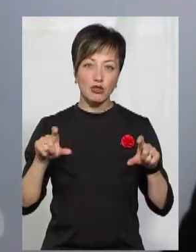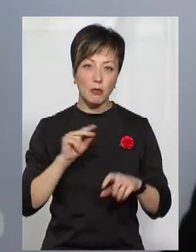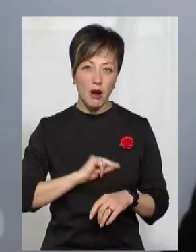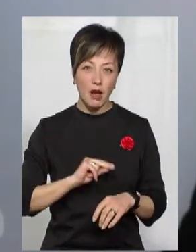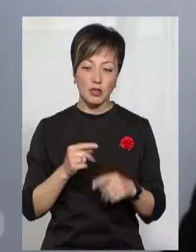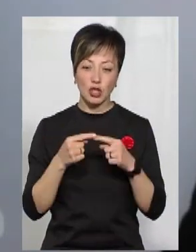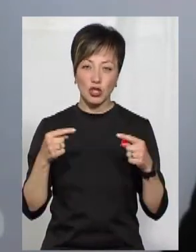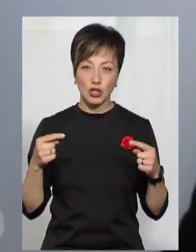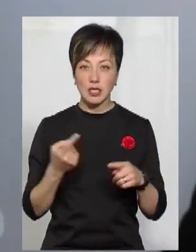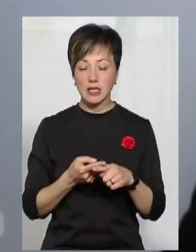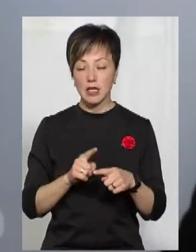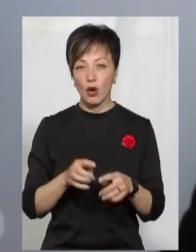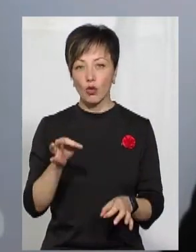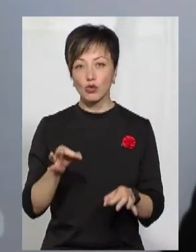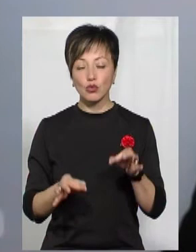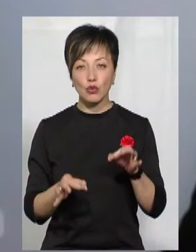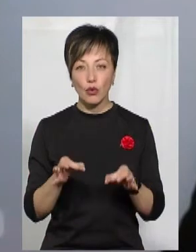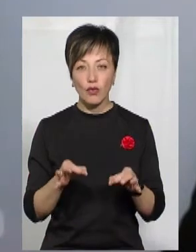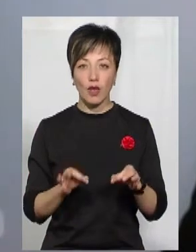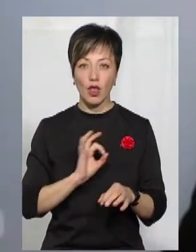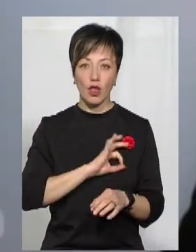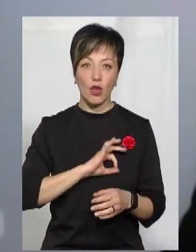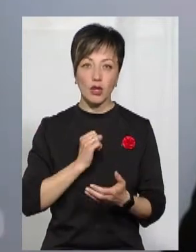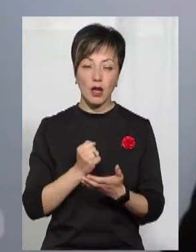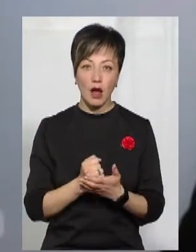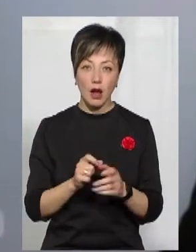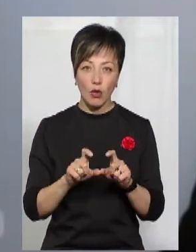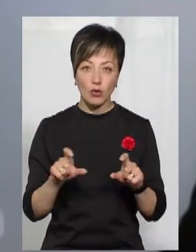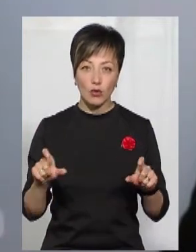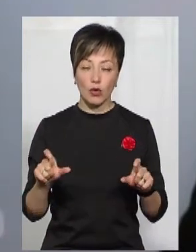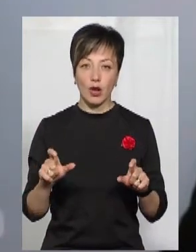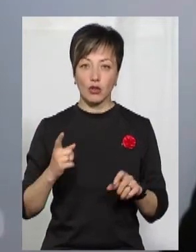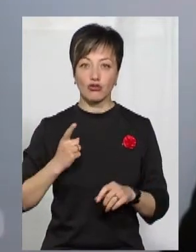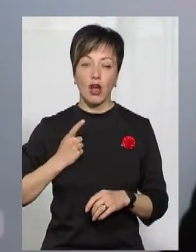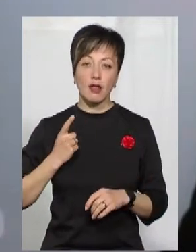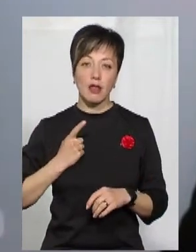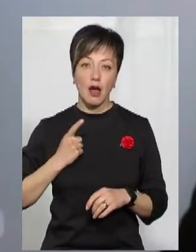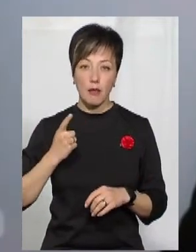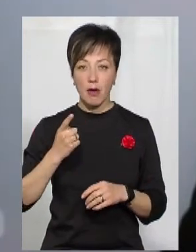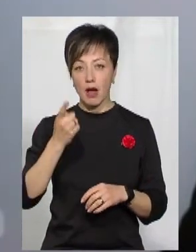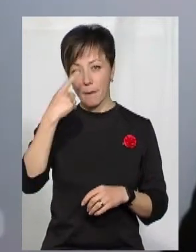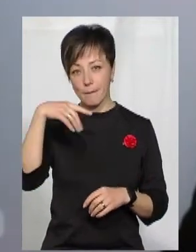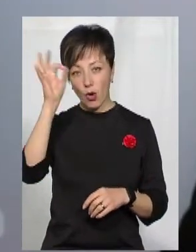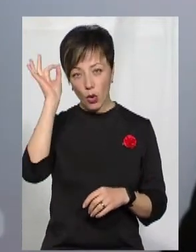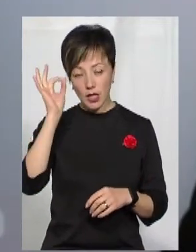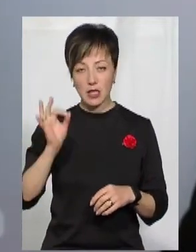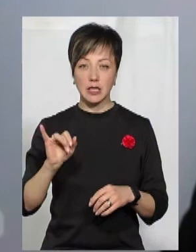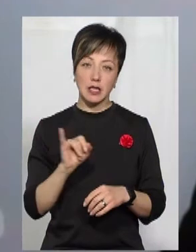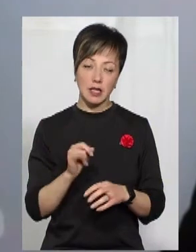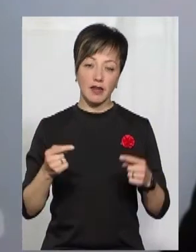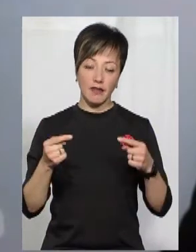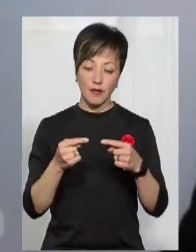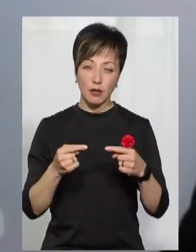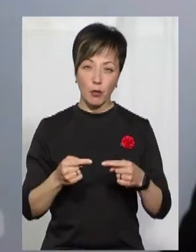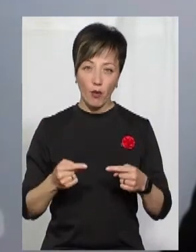інші установи – це судові установи, нотаріальні контори, жандармерії, органи поліції і,